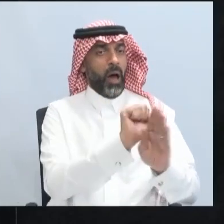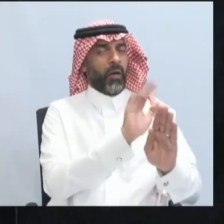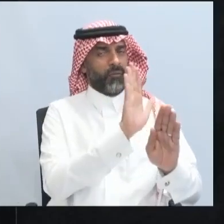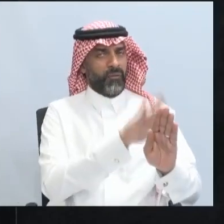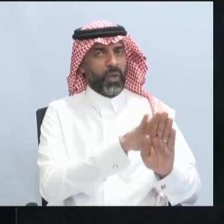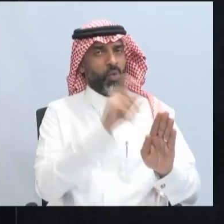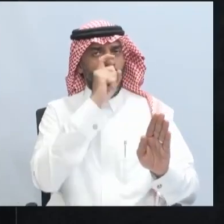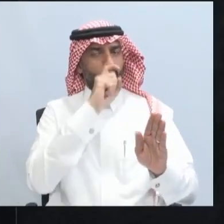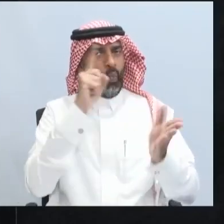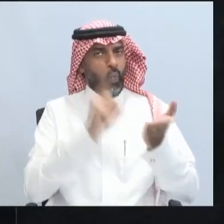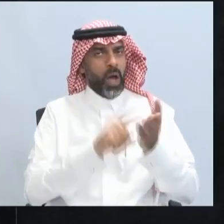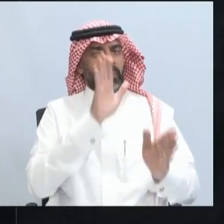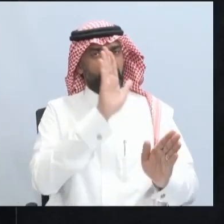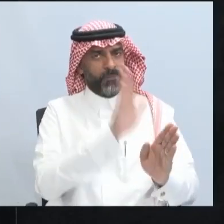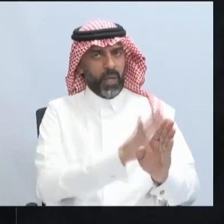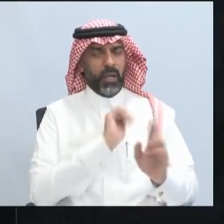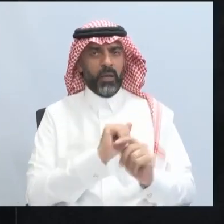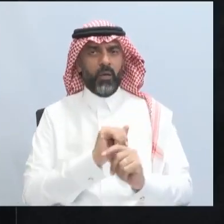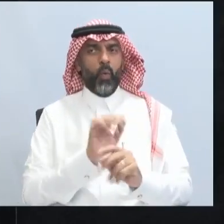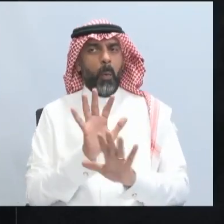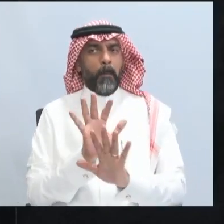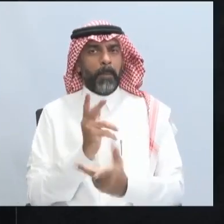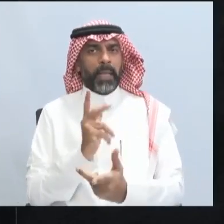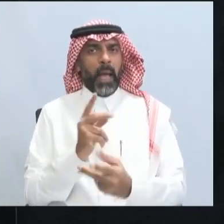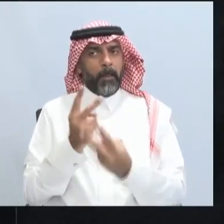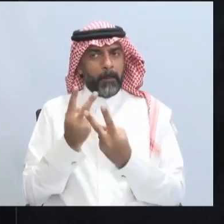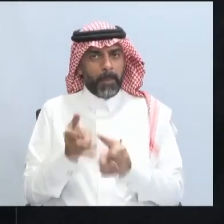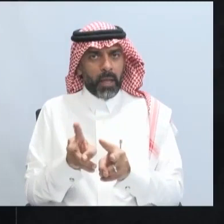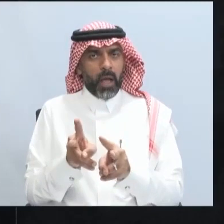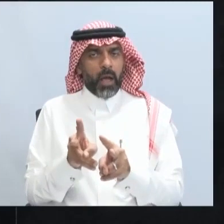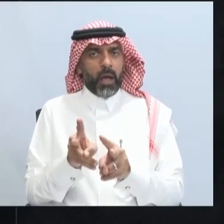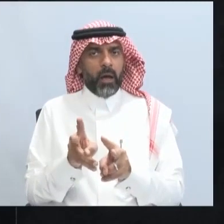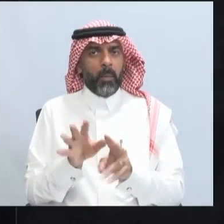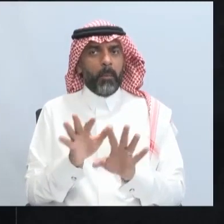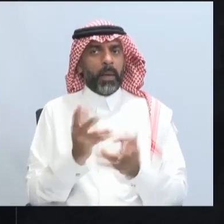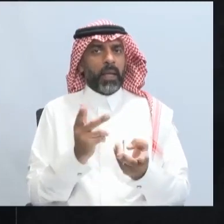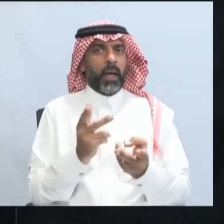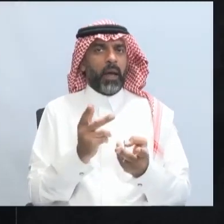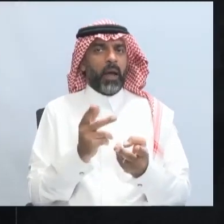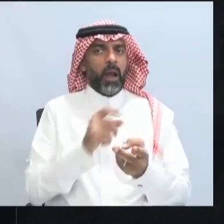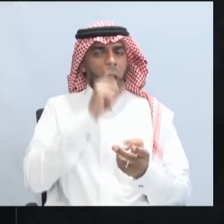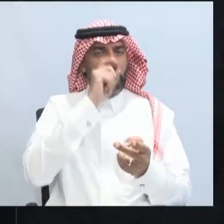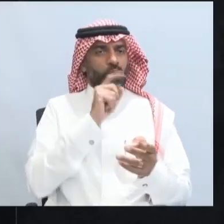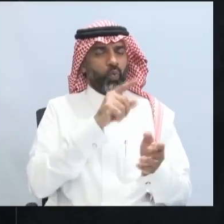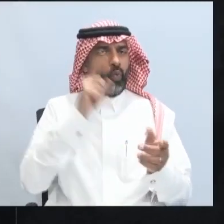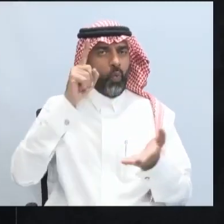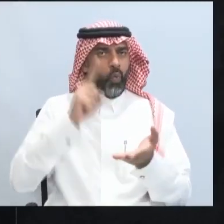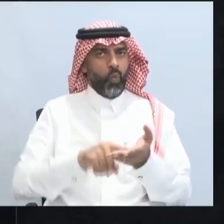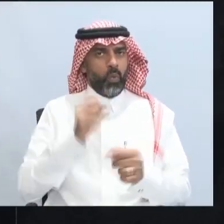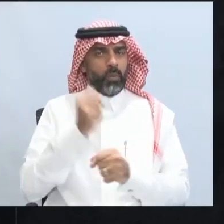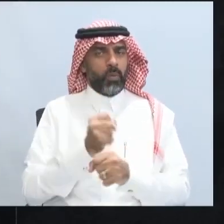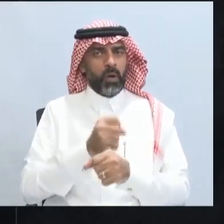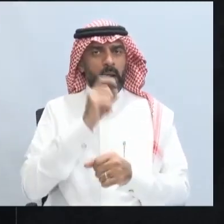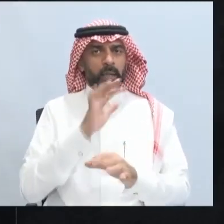التزامات ومتى تبدا هذه تبدا حقوقه ومتى عليه تكون عليه التزامات بينا